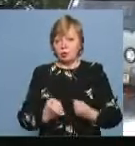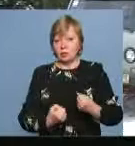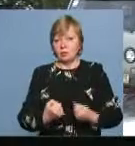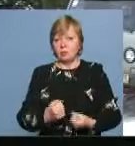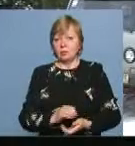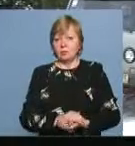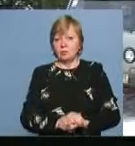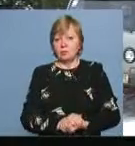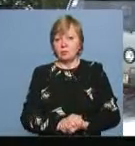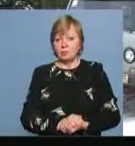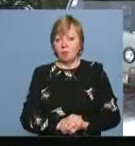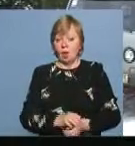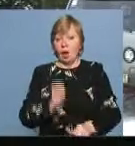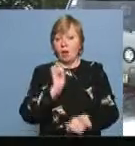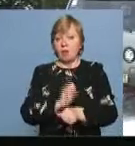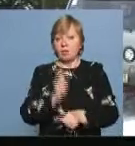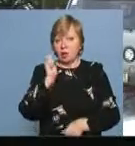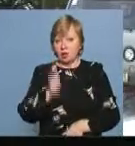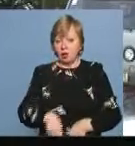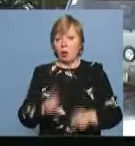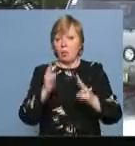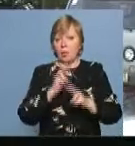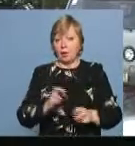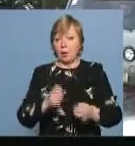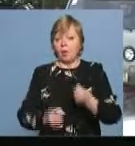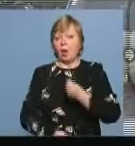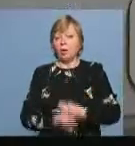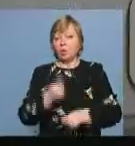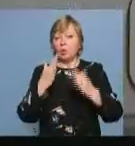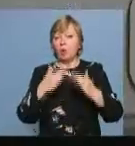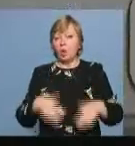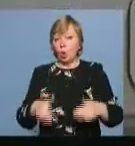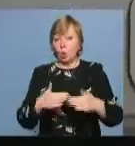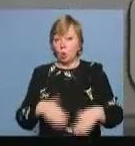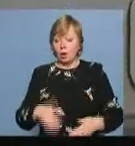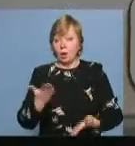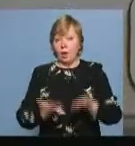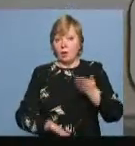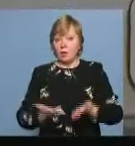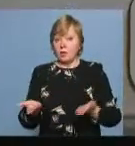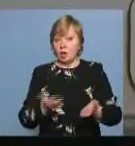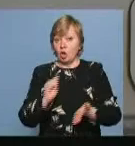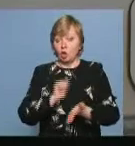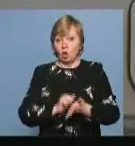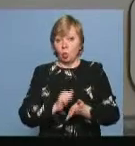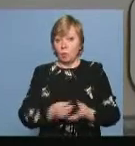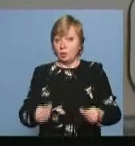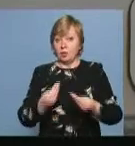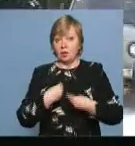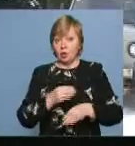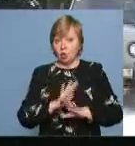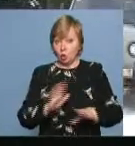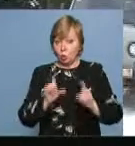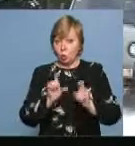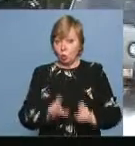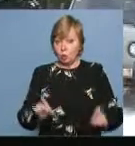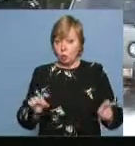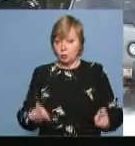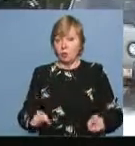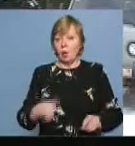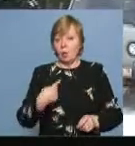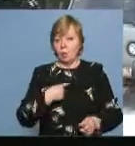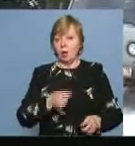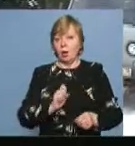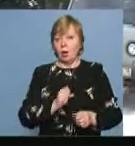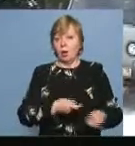отделения. Останавливать, проверять. Происхождение, откуда, чего. Если какие-то документы не могут предоставить люди, то доставляем